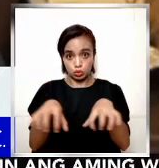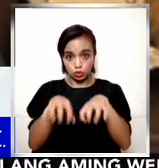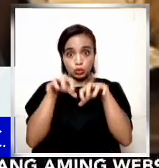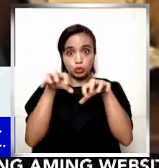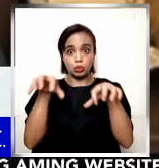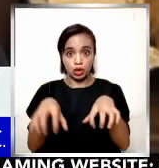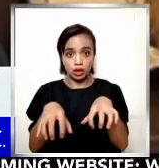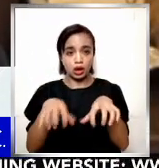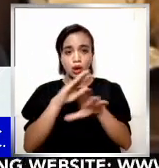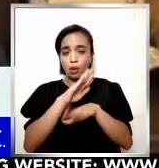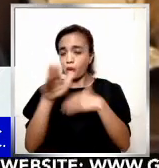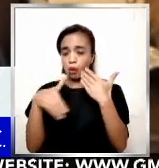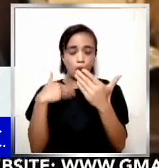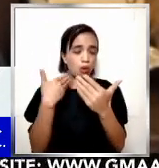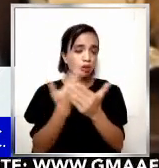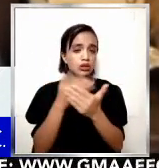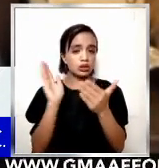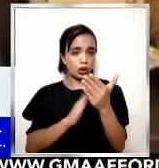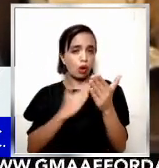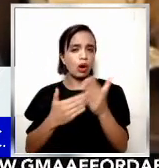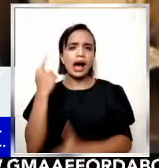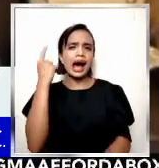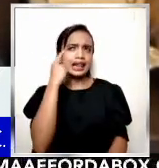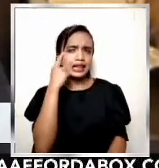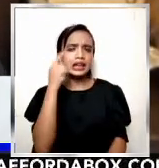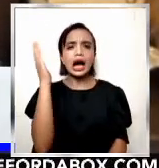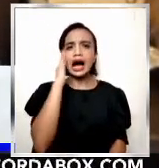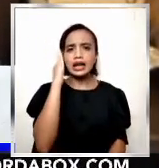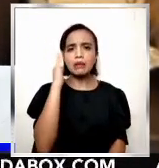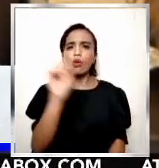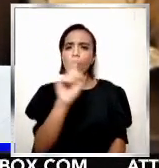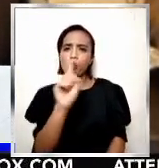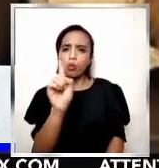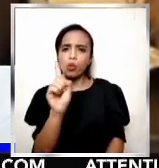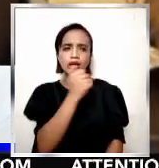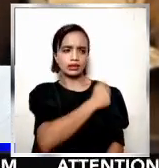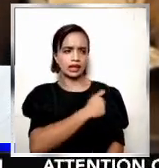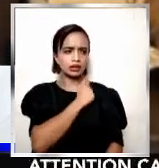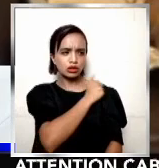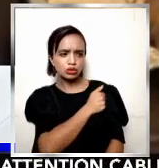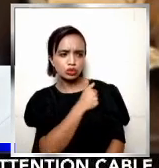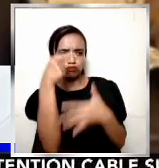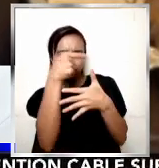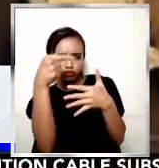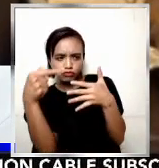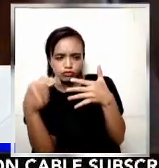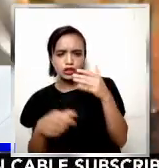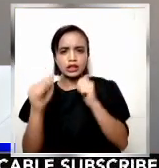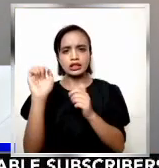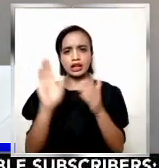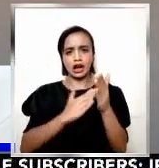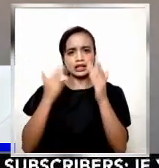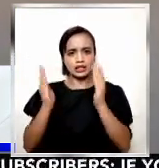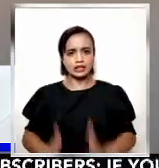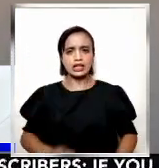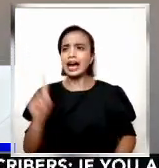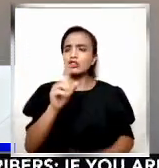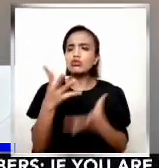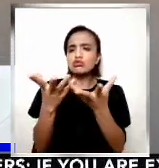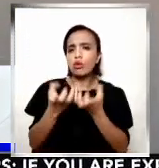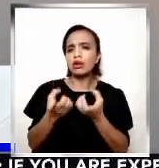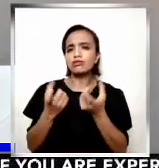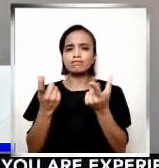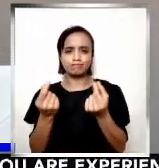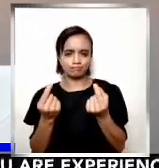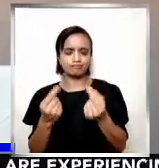is identifying yung personality ng artist at kung ano yung gusto niyang gawin. Nagpapasalamat